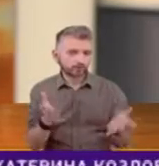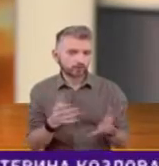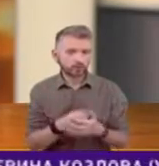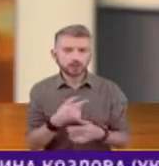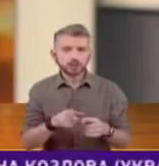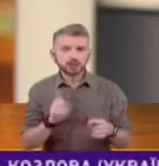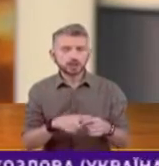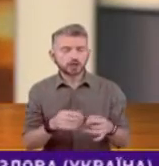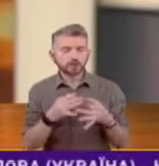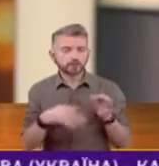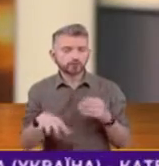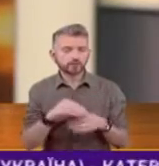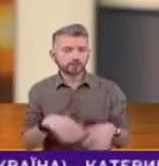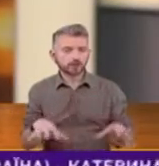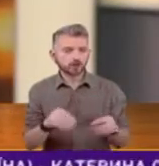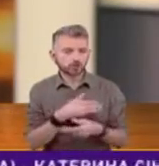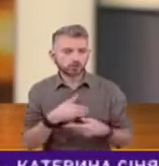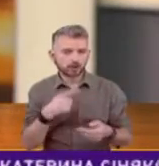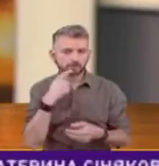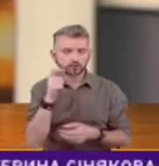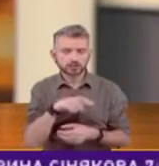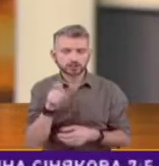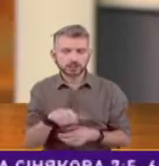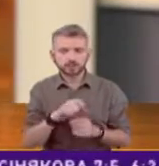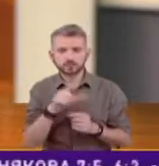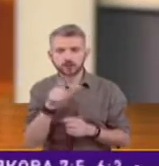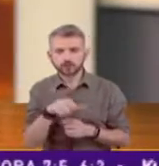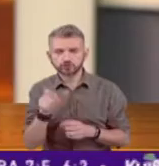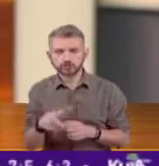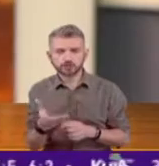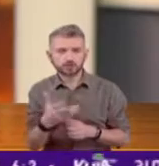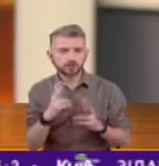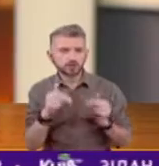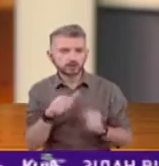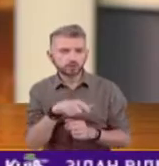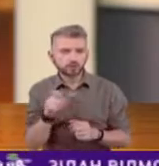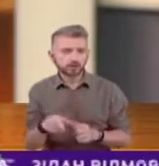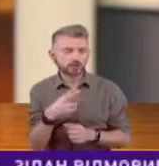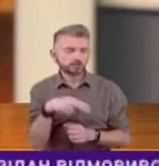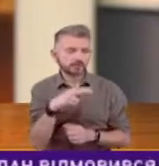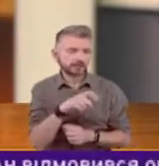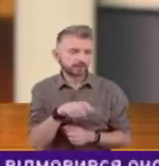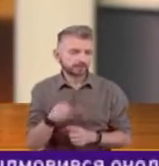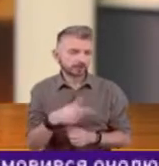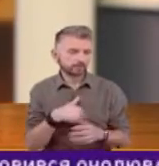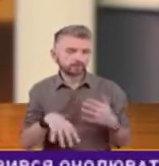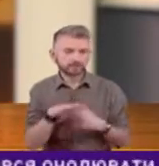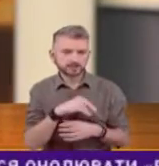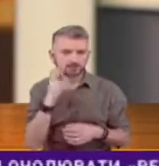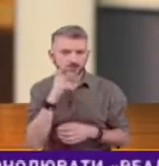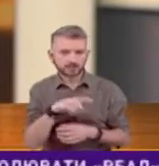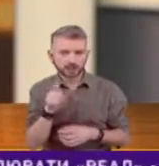це дозволить усім разом нам, воскресенцям, райдужницям, дніпровчанам, деснянчанам, я так скажу, всім